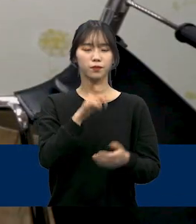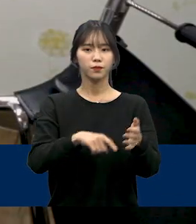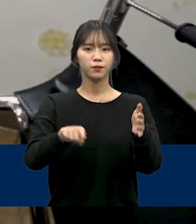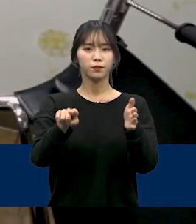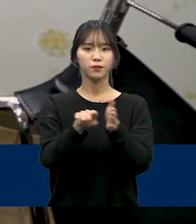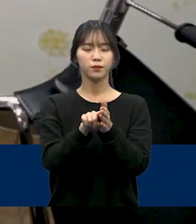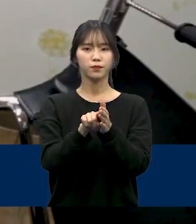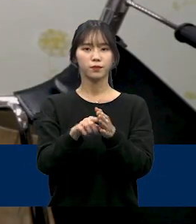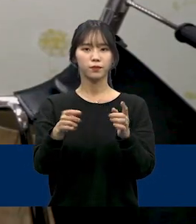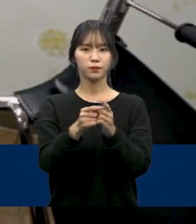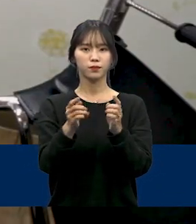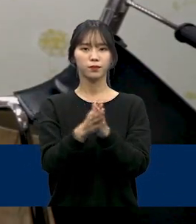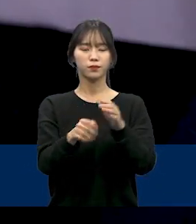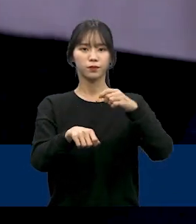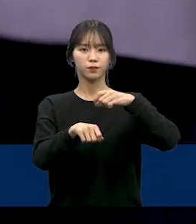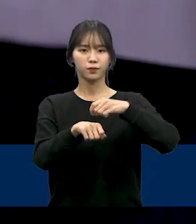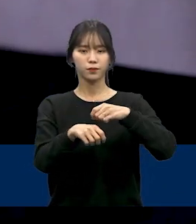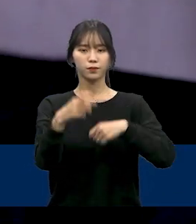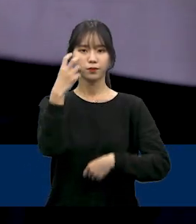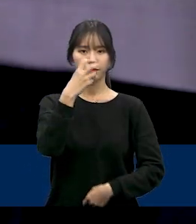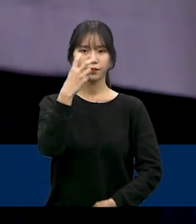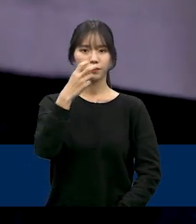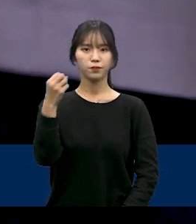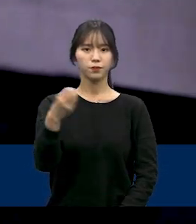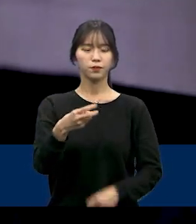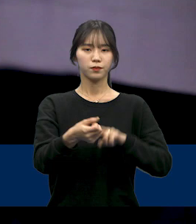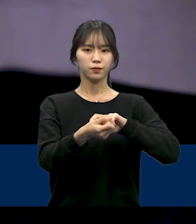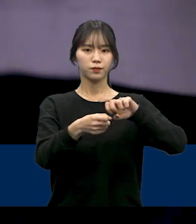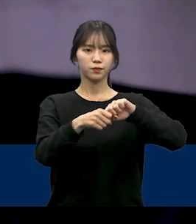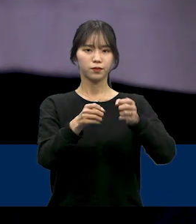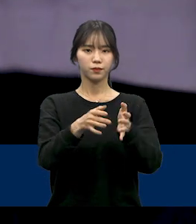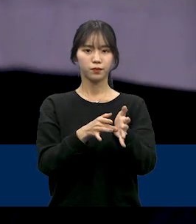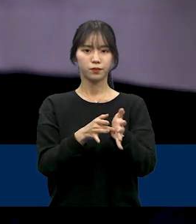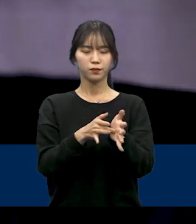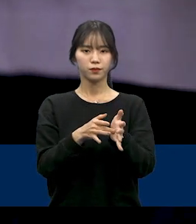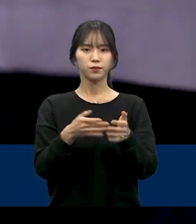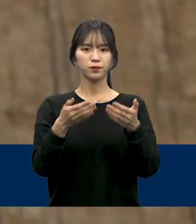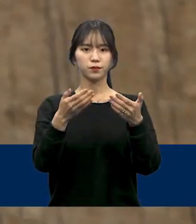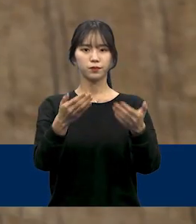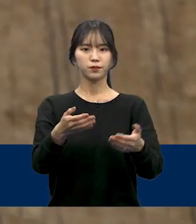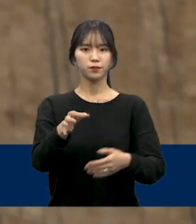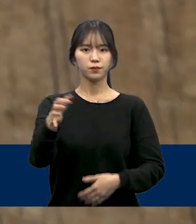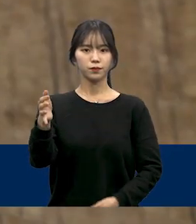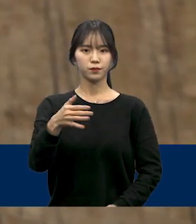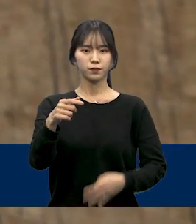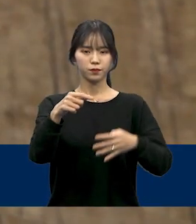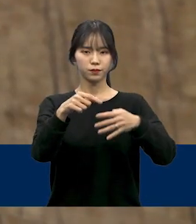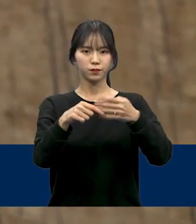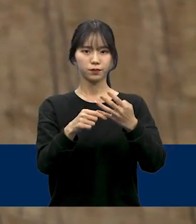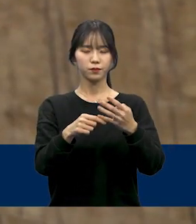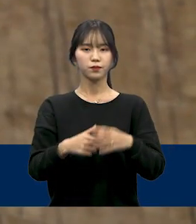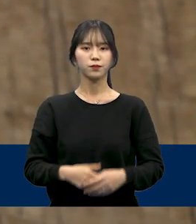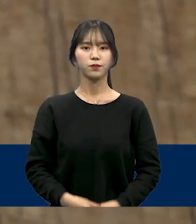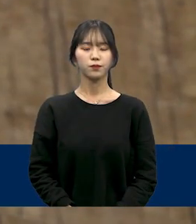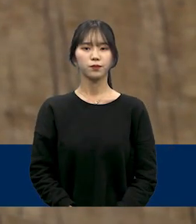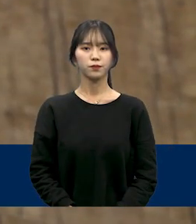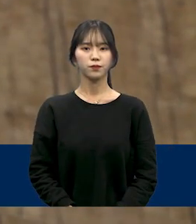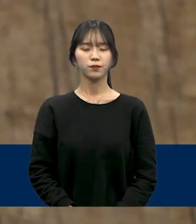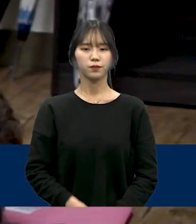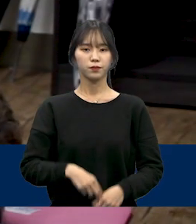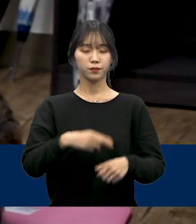않은 지역 어르신들을 대상으로 침시술 같은 한방진료와 한약처방도 함께 진행하는 무료